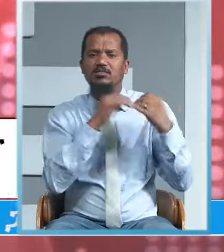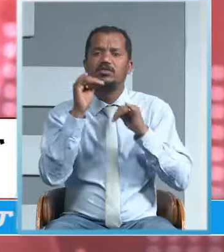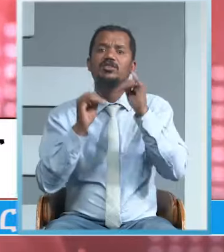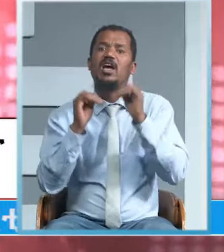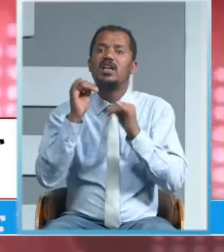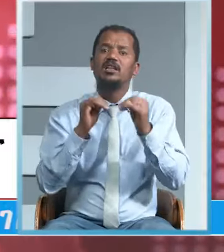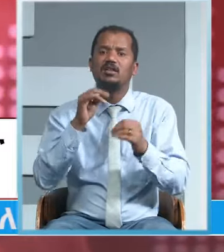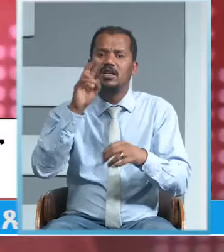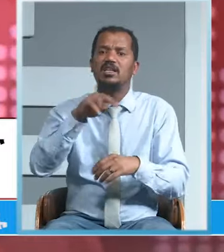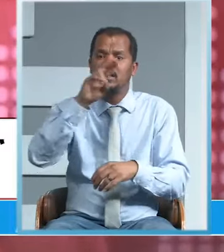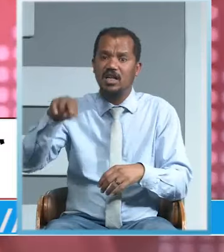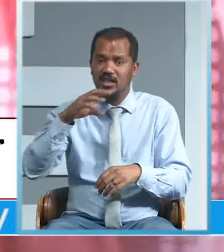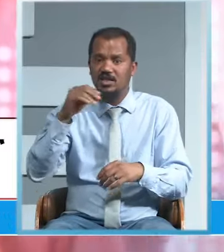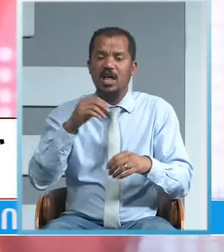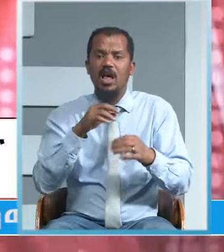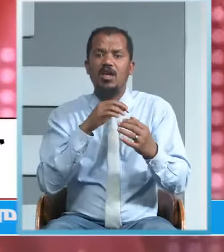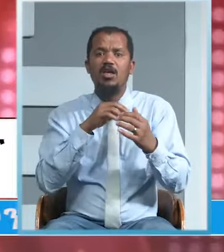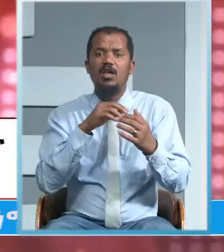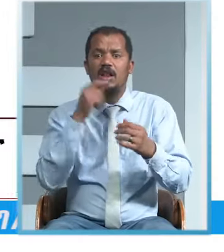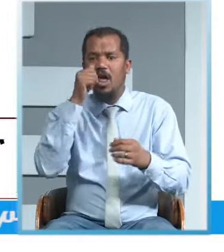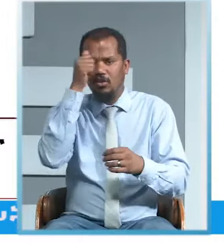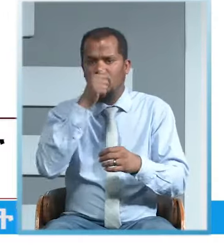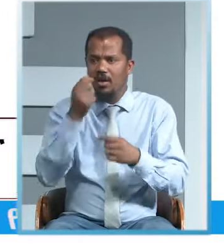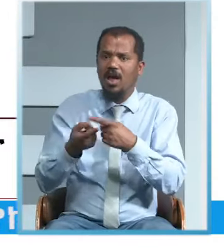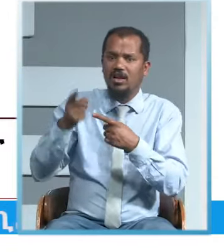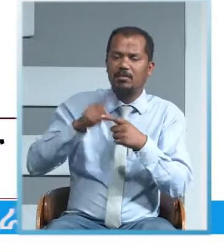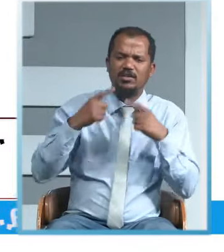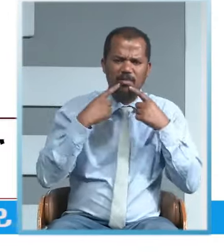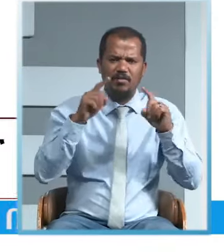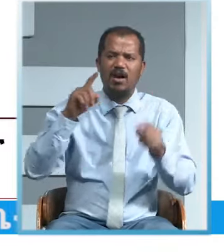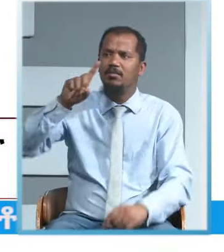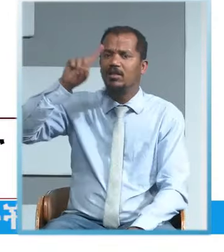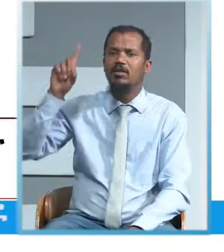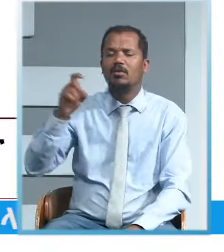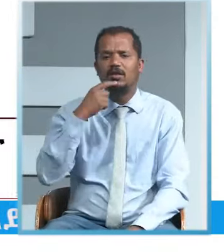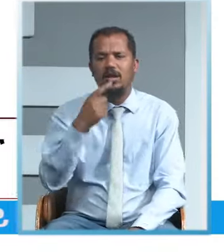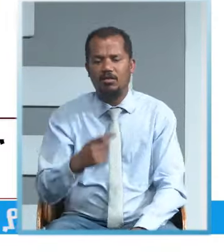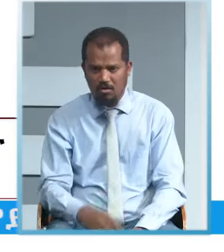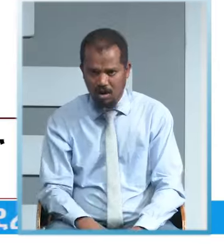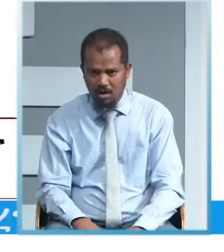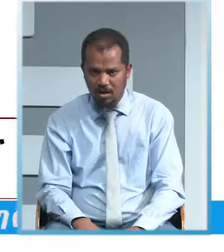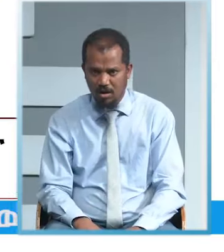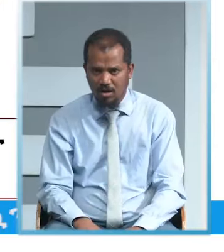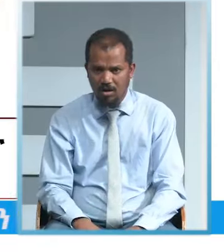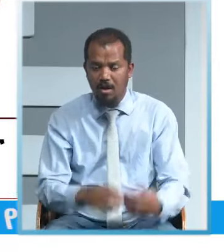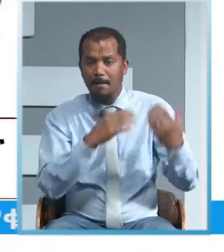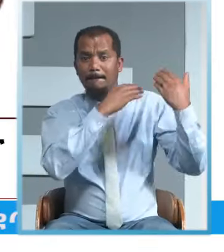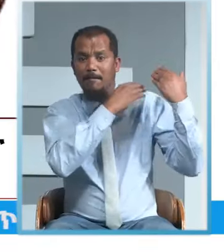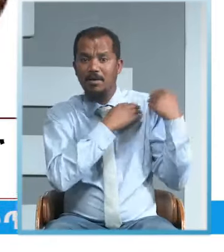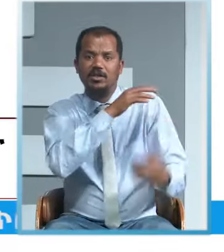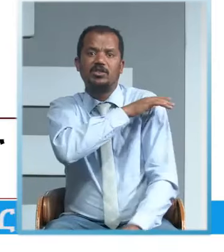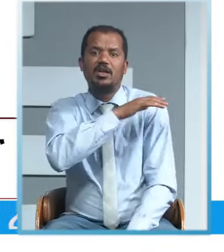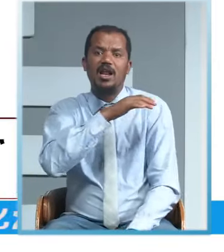ጨረታው እንዲሰረዝና የጦር ጋሻው ለኢትዮጵያ እንዲመለስ በይፋ መጠየቁም ተጠቁሟል። በባለስልጣኑ